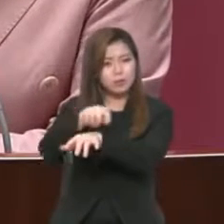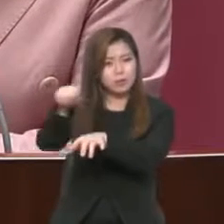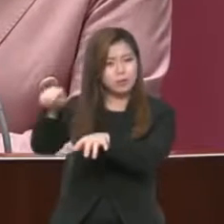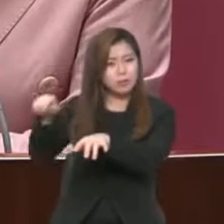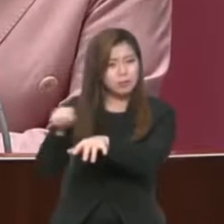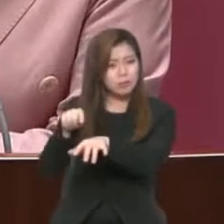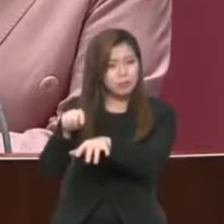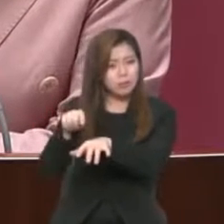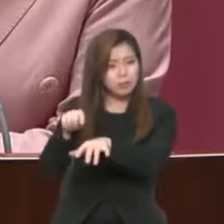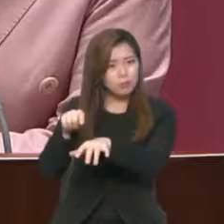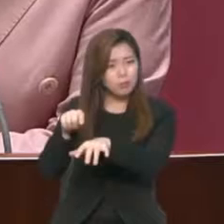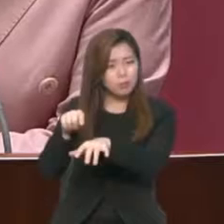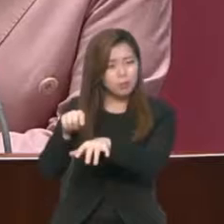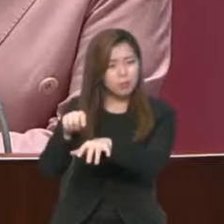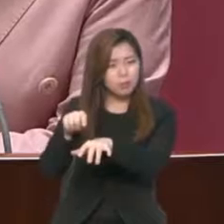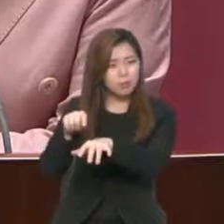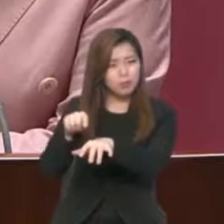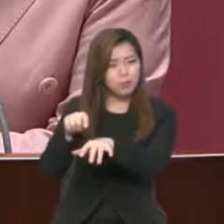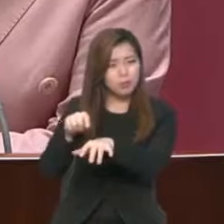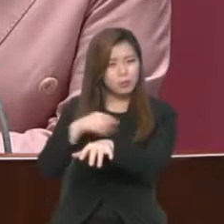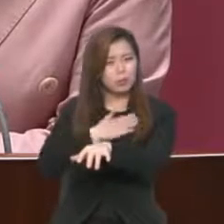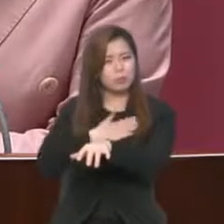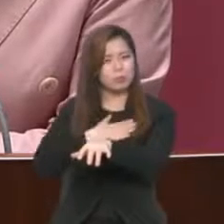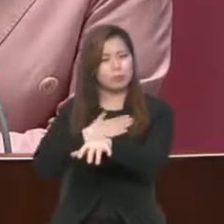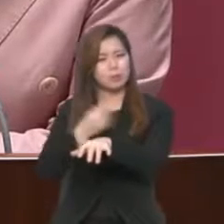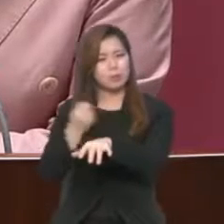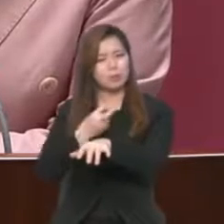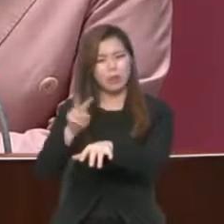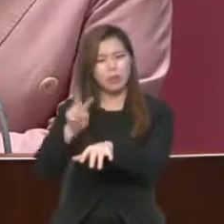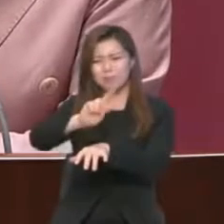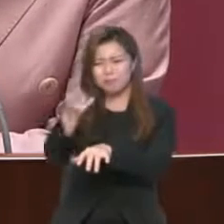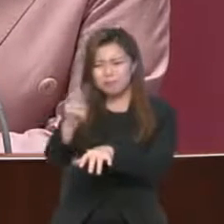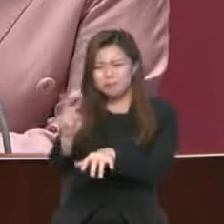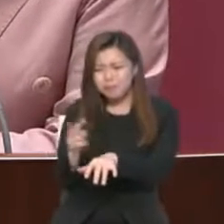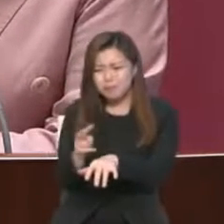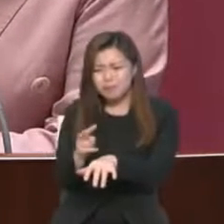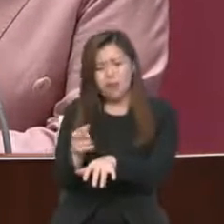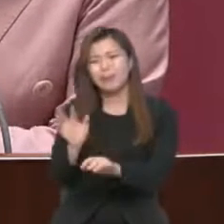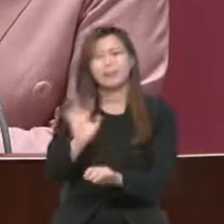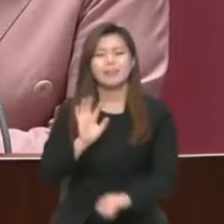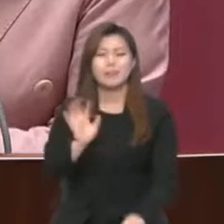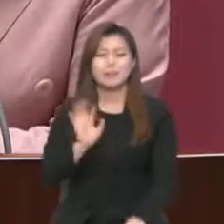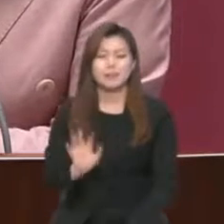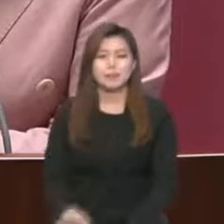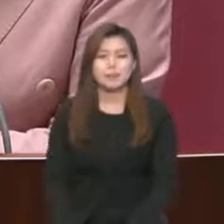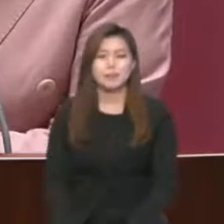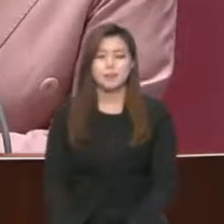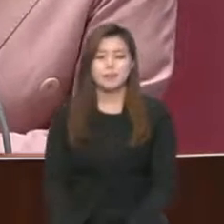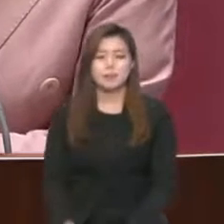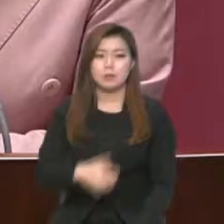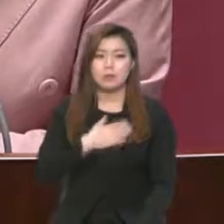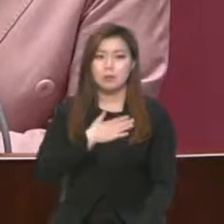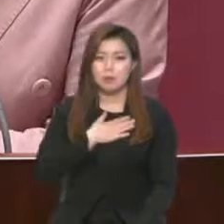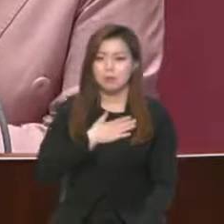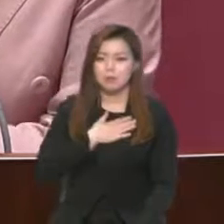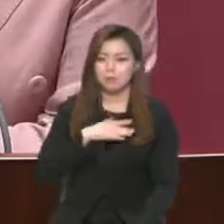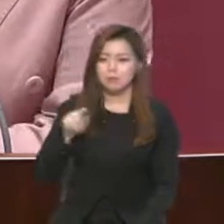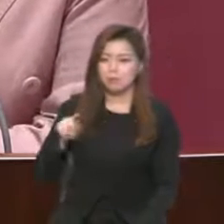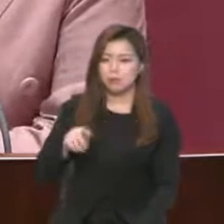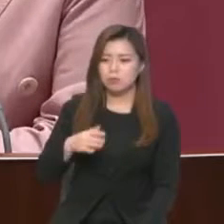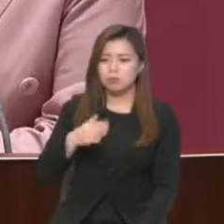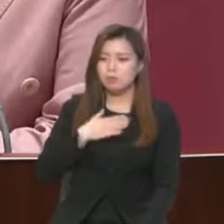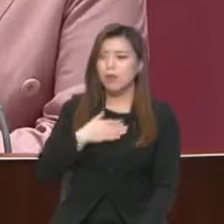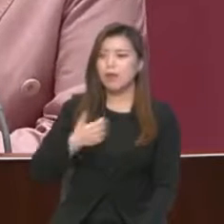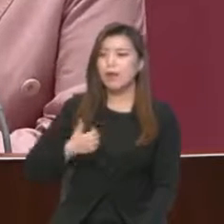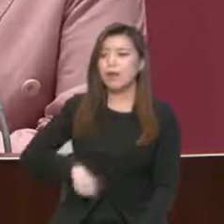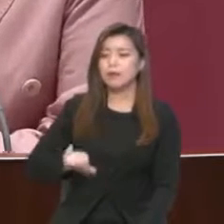무슨 그 정서상뿐만 아니라 다 그렇게 이동되지 않습니다. 그런데 무슨 제가 거기에 제 아들을